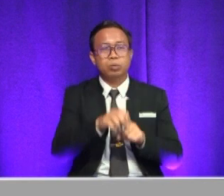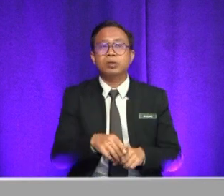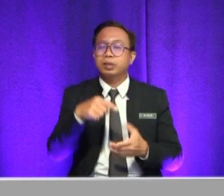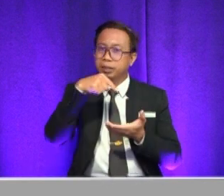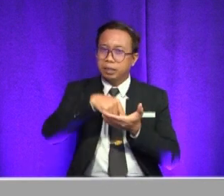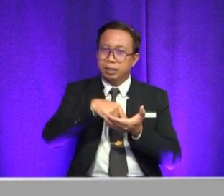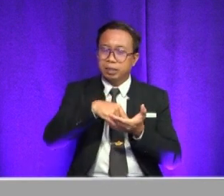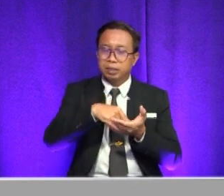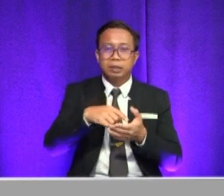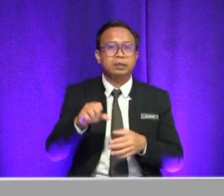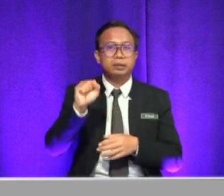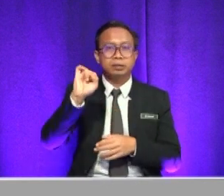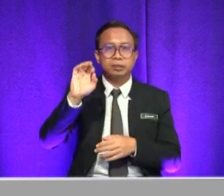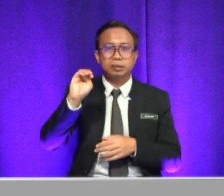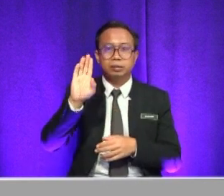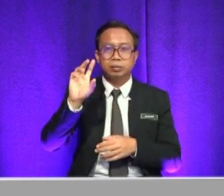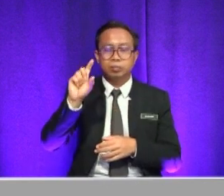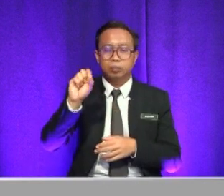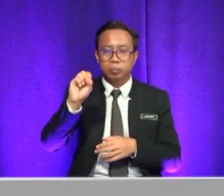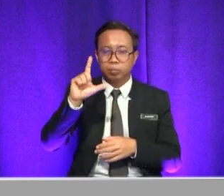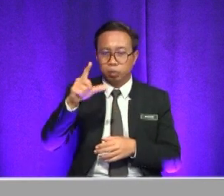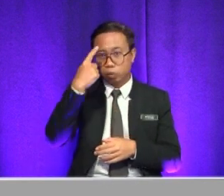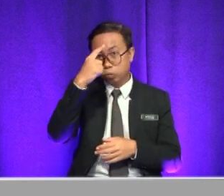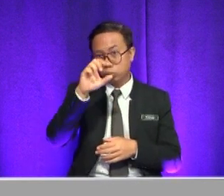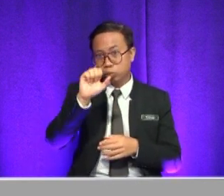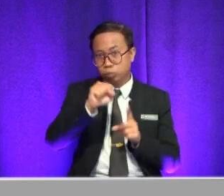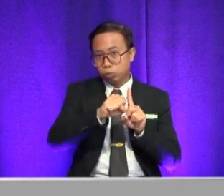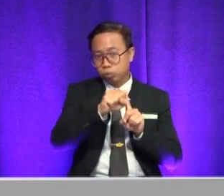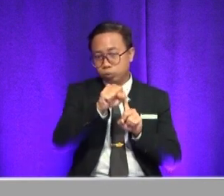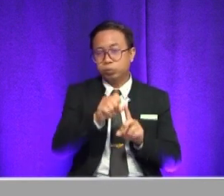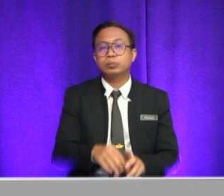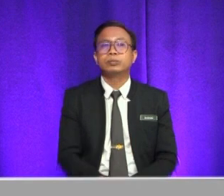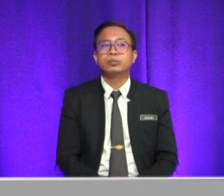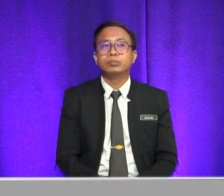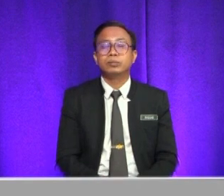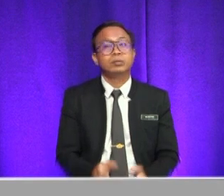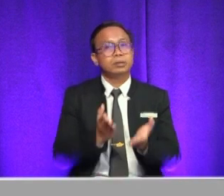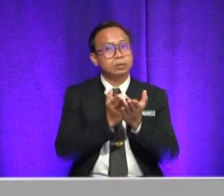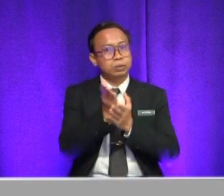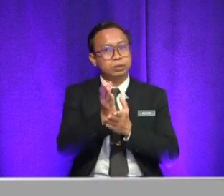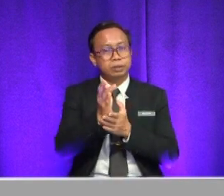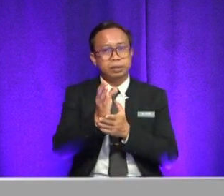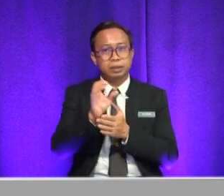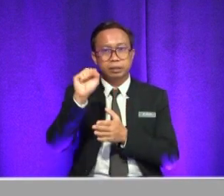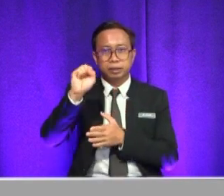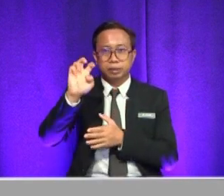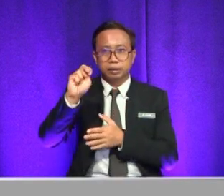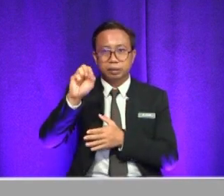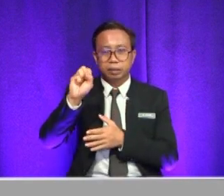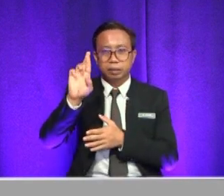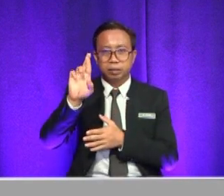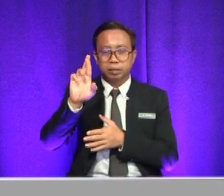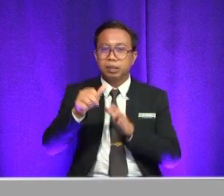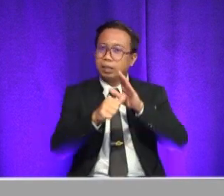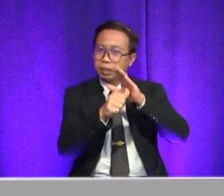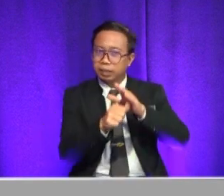ini adalah simbol untuk sensor suhu. Okey. Okey, seterusnya adalah sensor tekanan. Okey,